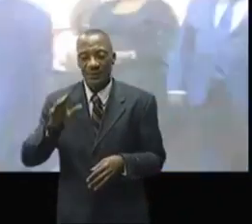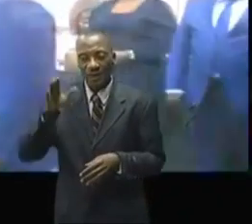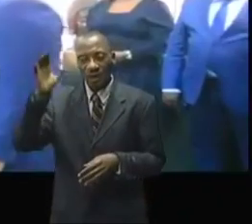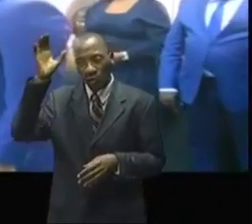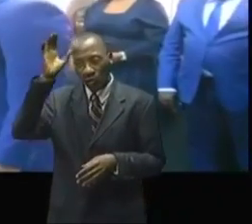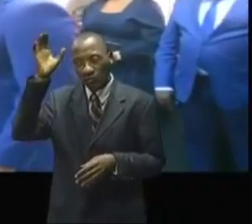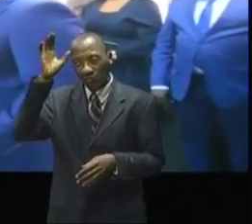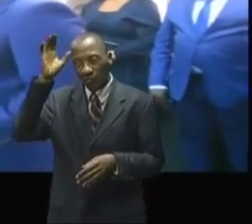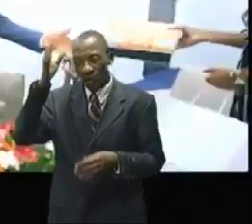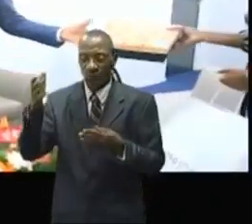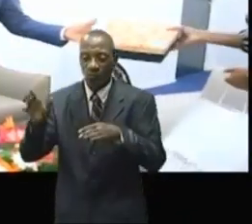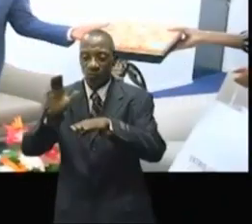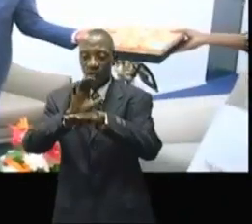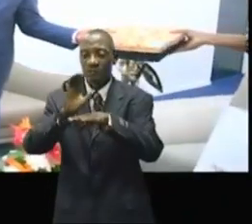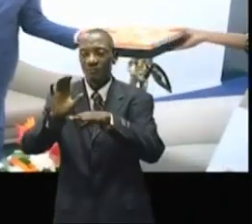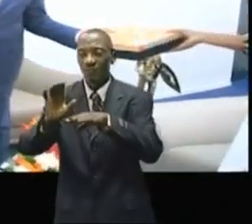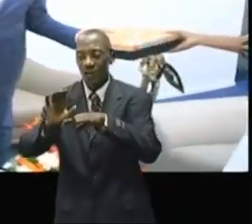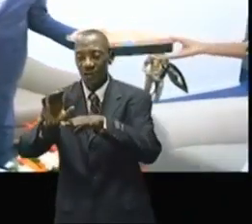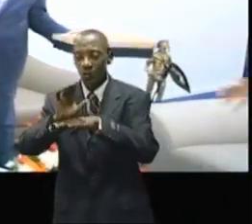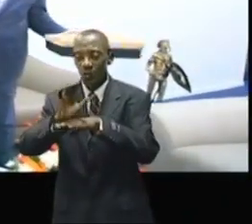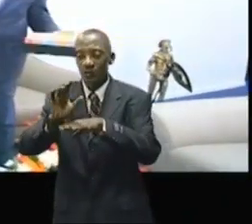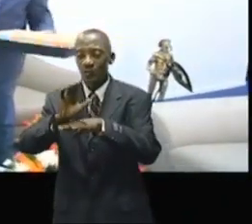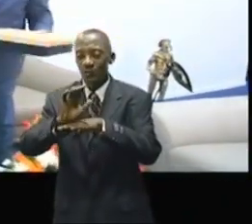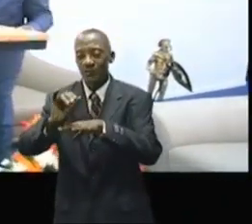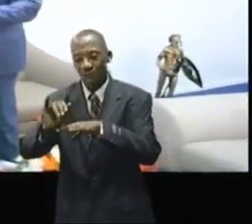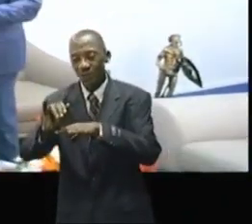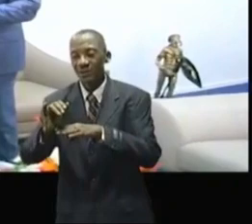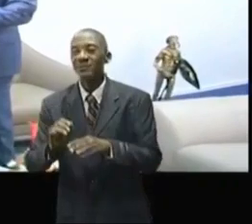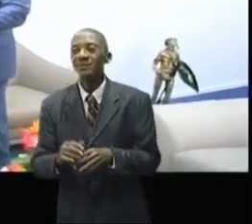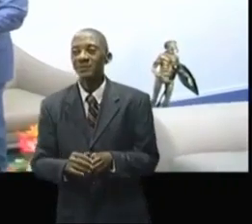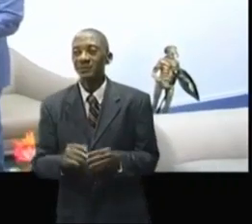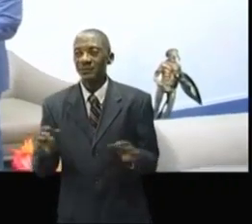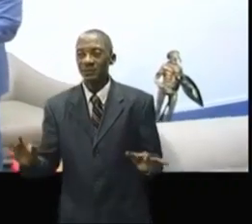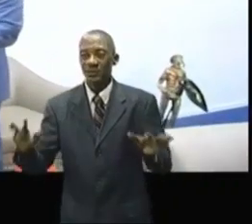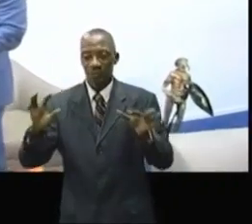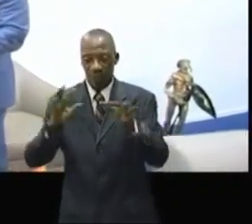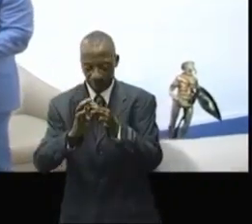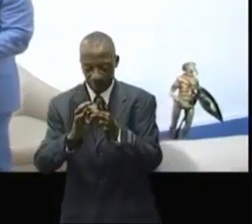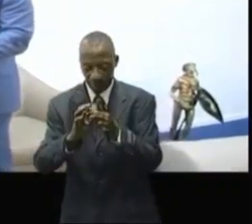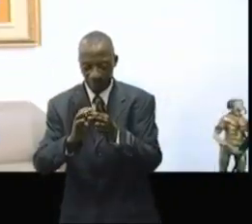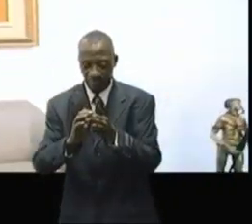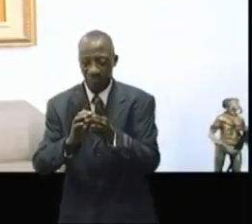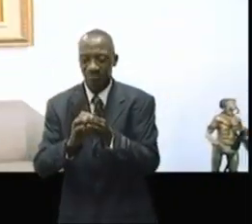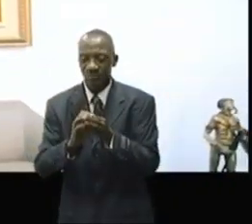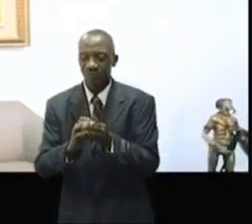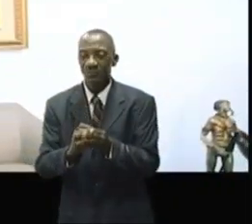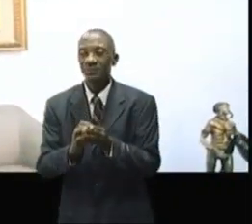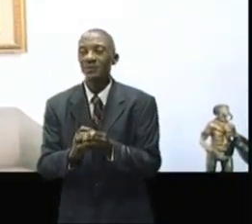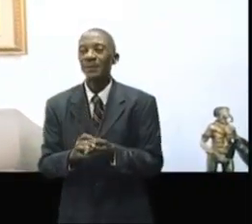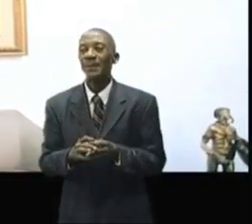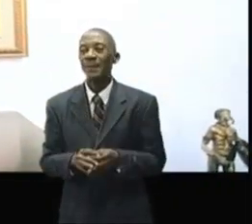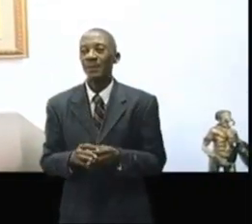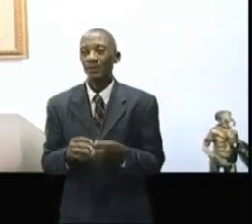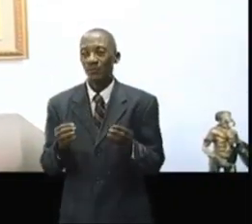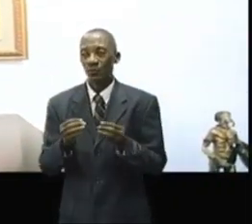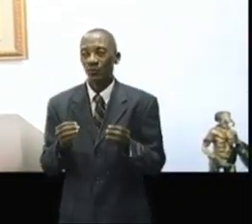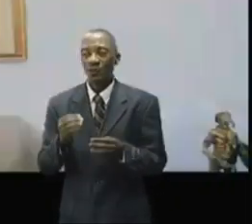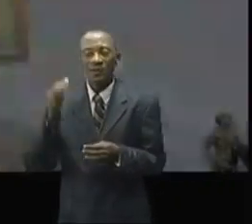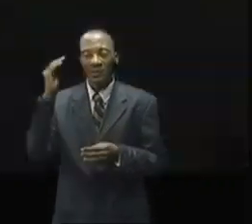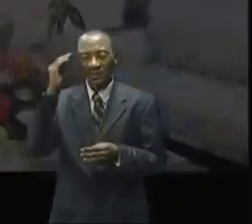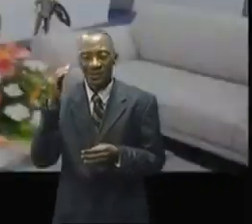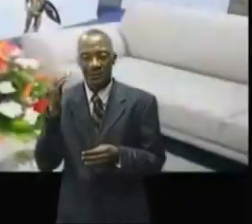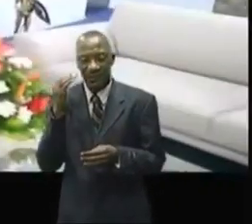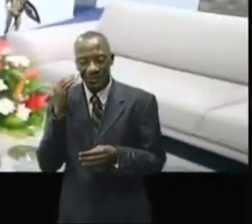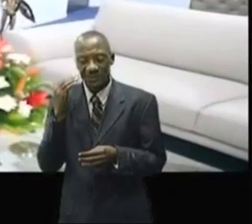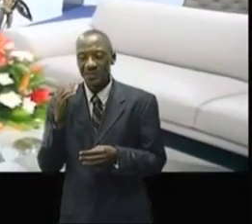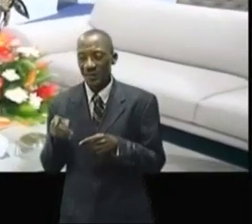le domaine du tourisme, et cela à la faveur de la signature dans les tout prochains jours d'un certain nombre d'accords. Cette volonté